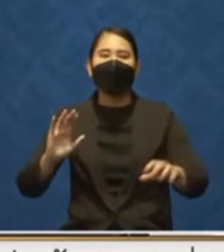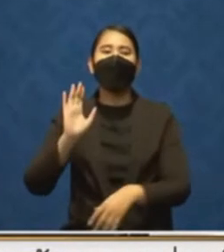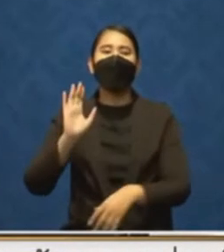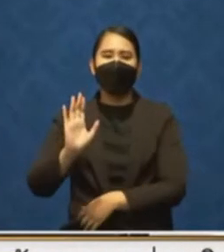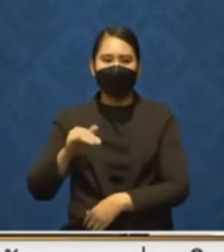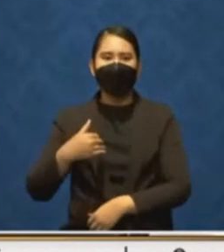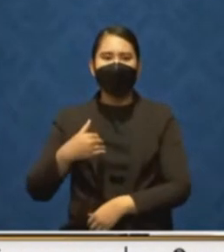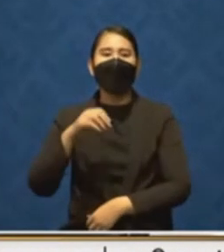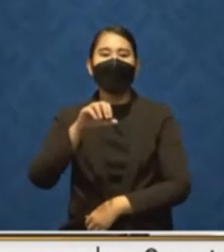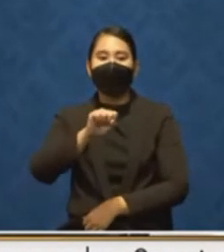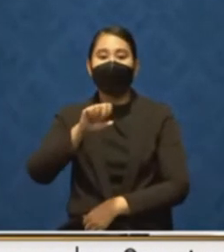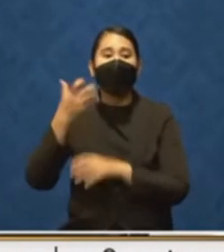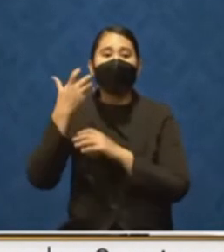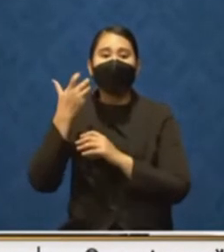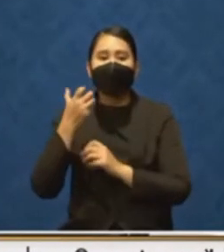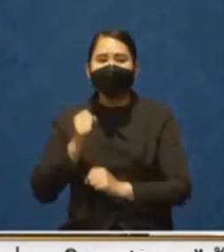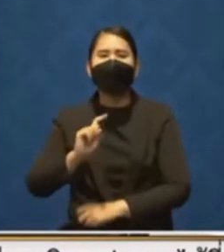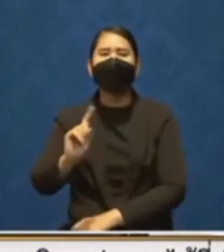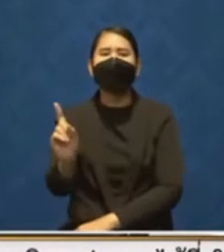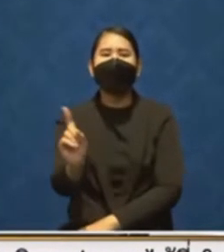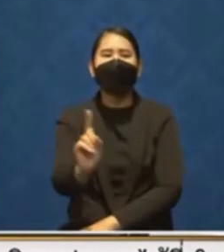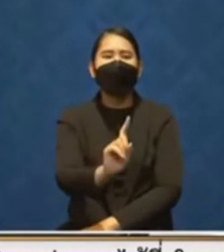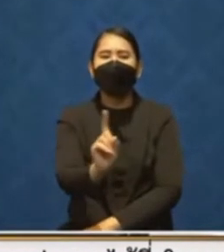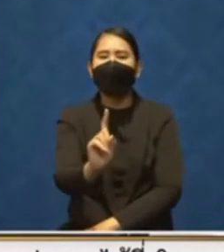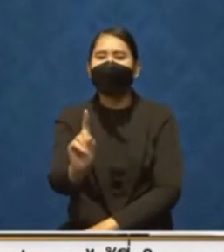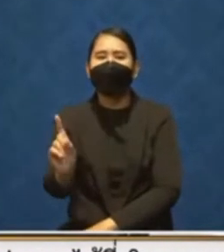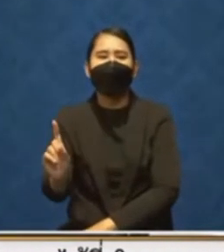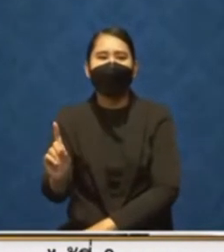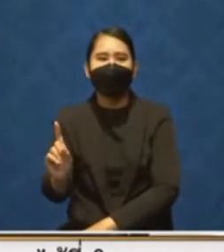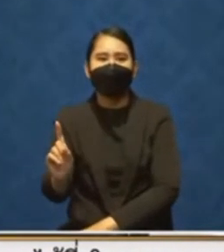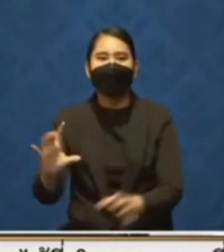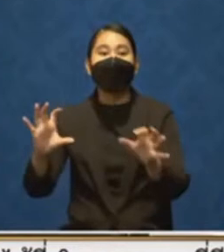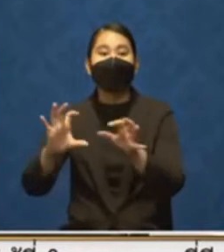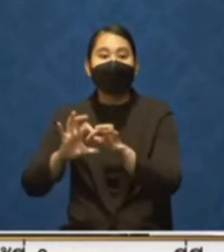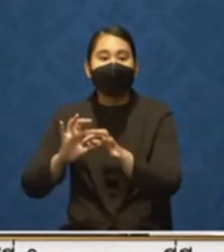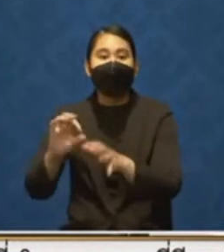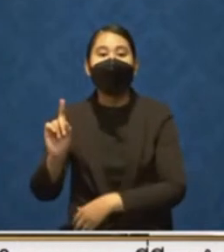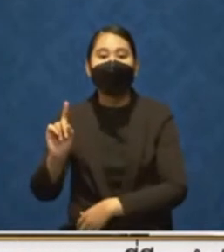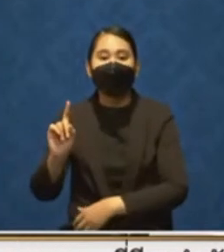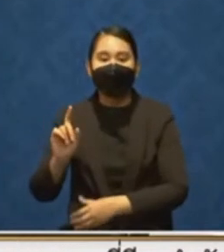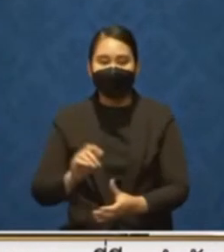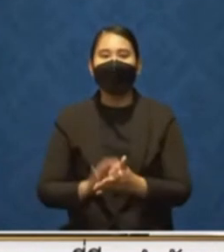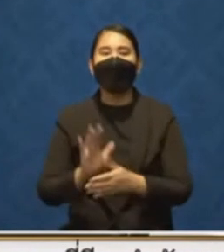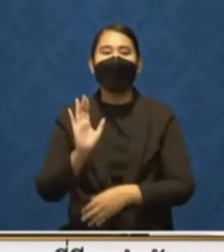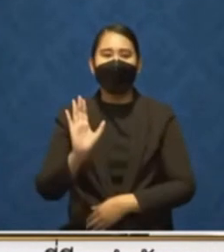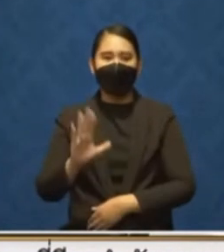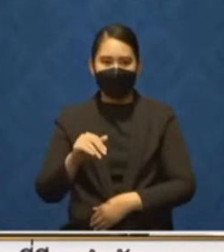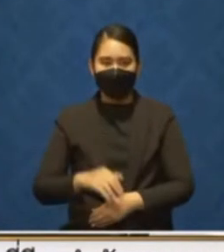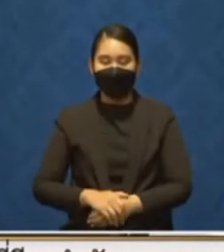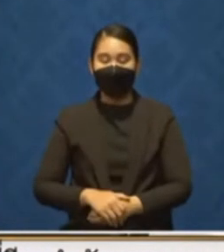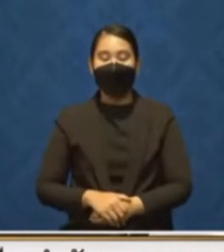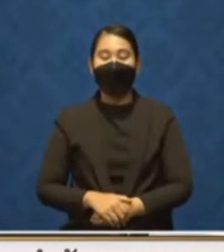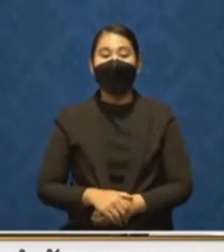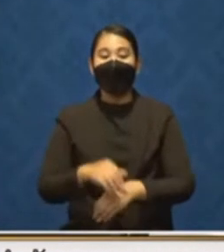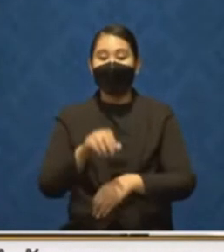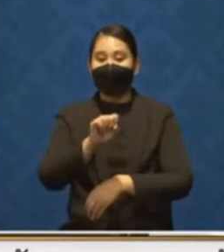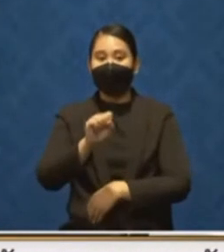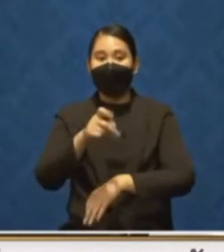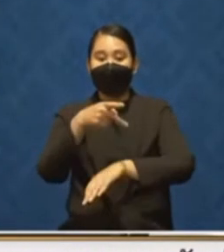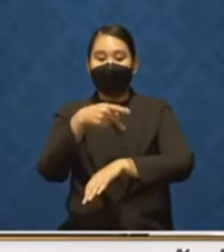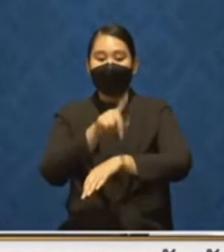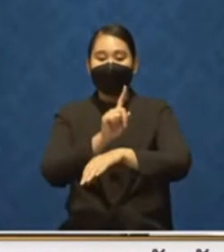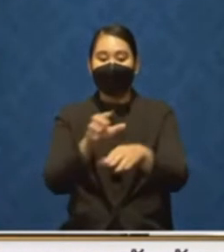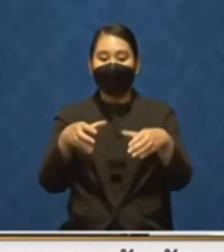รอดรัศมีทำไมเกี่ยวกับแกครับมีตุ๊กแกเป็นประธานคณะกรรมาธิการ